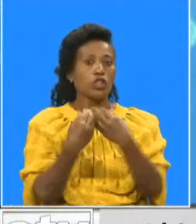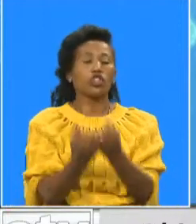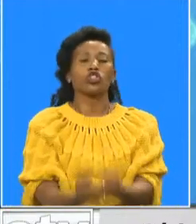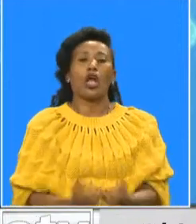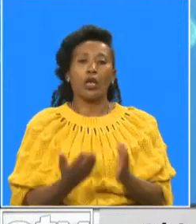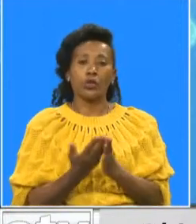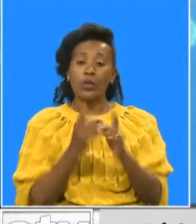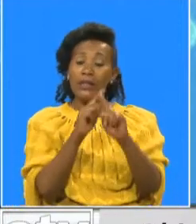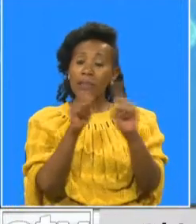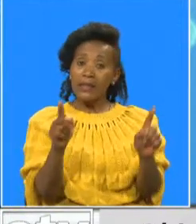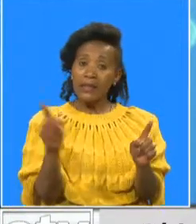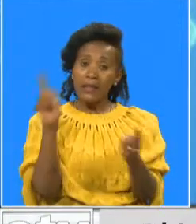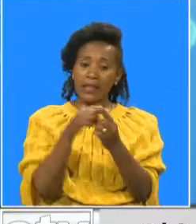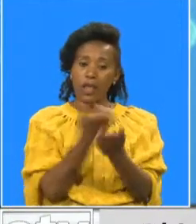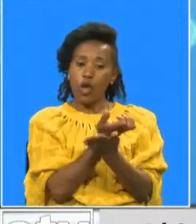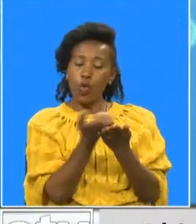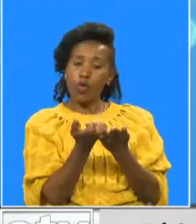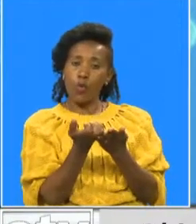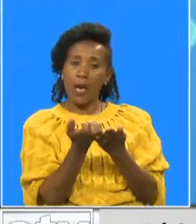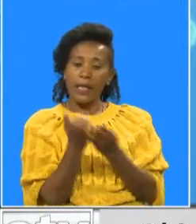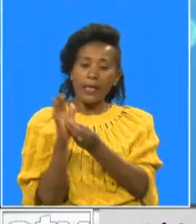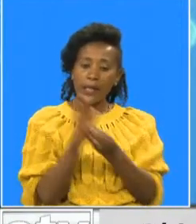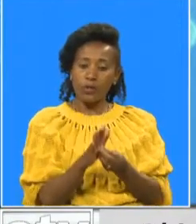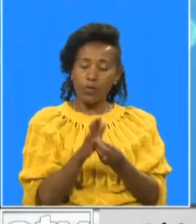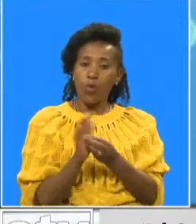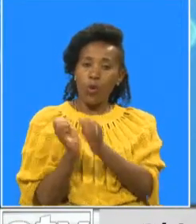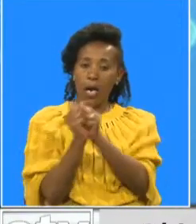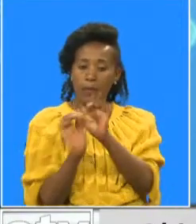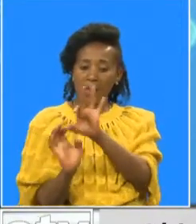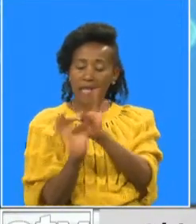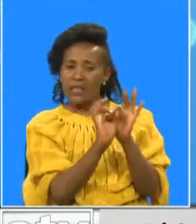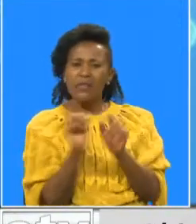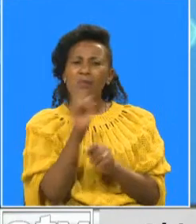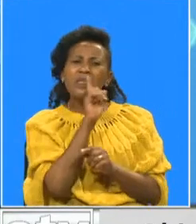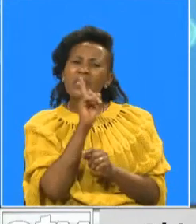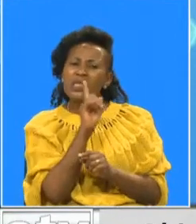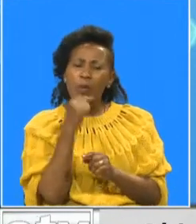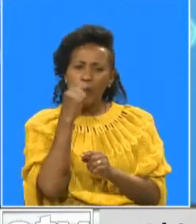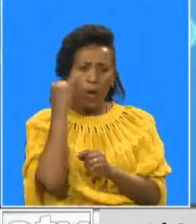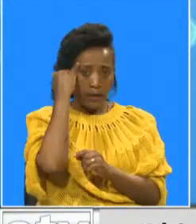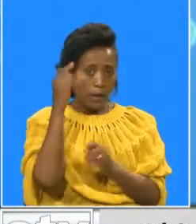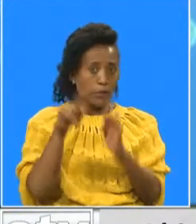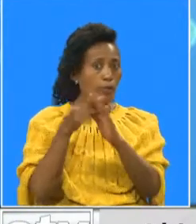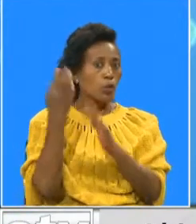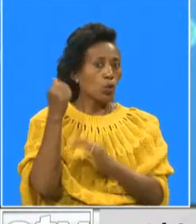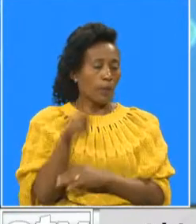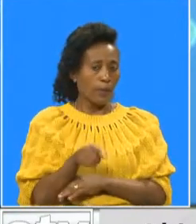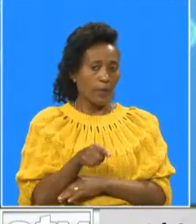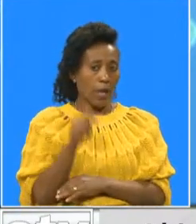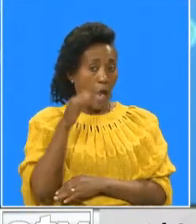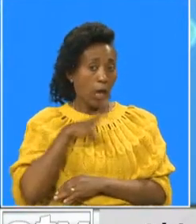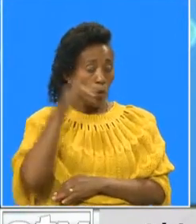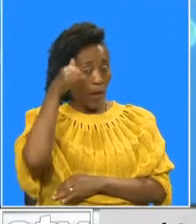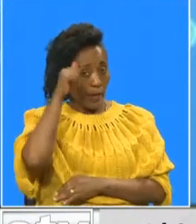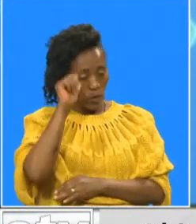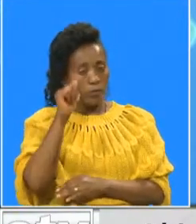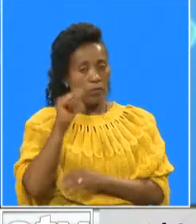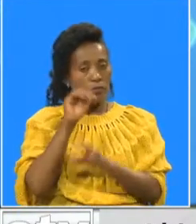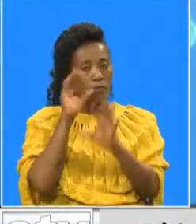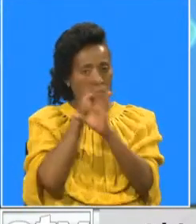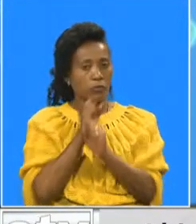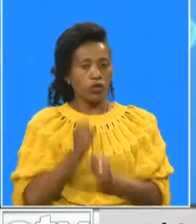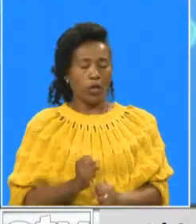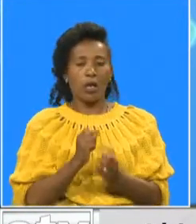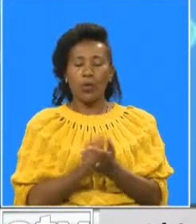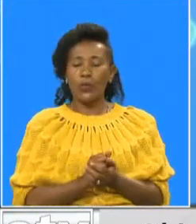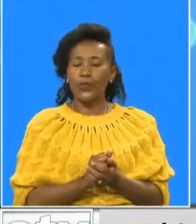ይችላሉ። ነገር ግን እንዲያው ከኢኮኖሚያዊ ተጽዕኖ ጋር በተያያዘ ምንድን ነው የሚለውን ሀሳብ ጀምረው ነበር እና አቶ አያሌው ሀሳቦትን ማጠቃለል